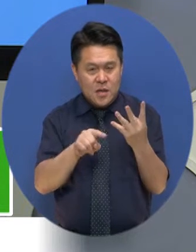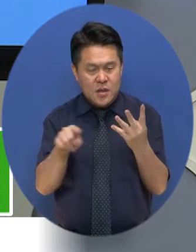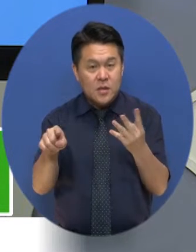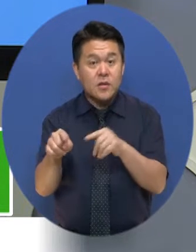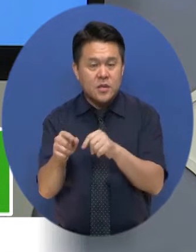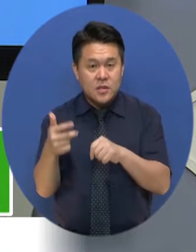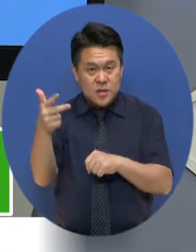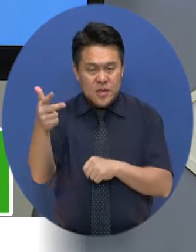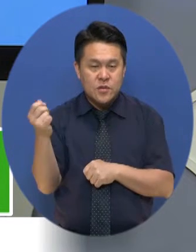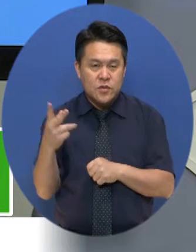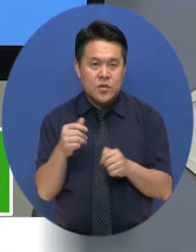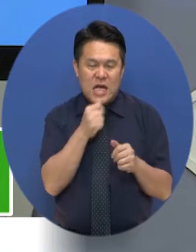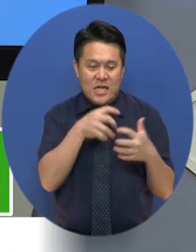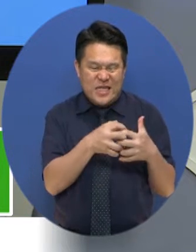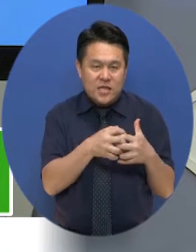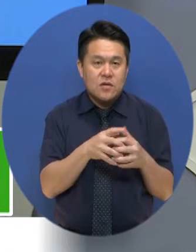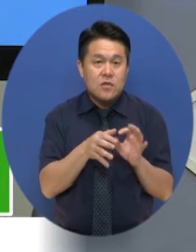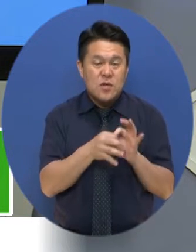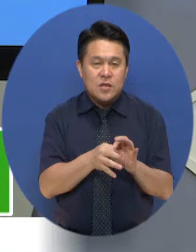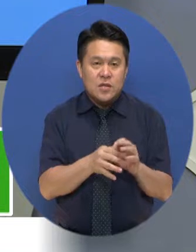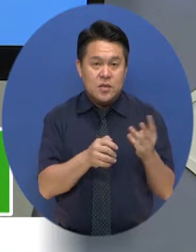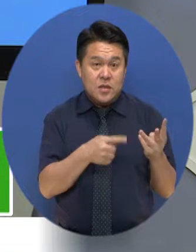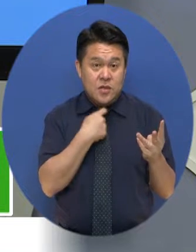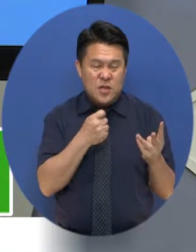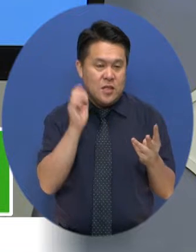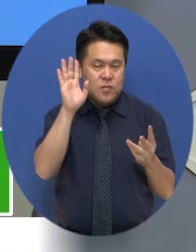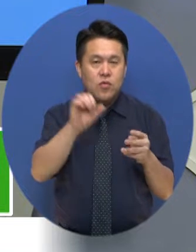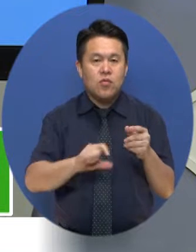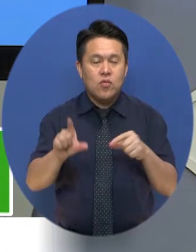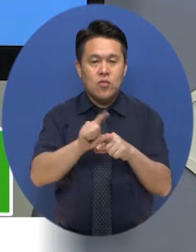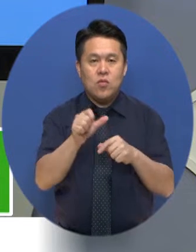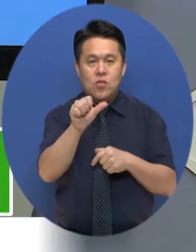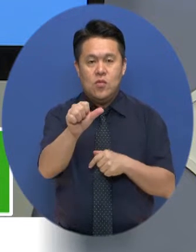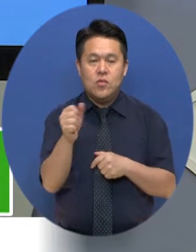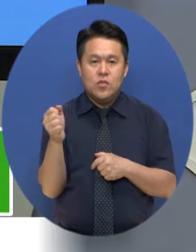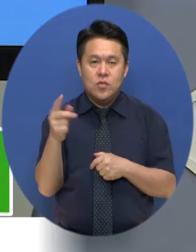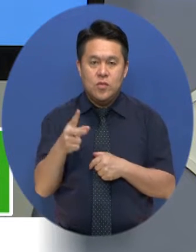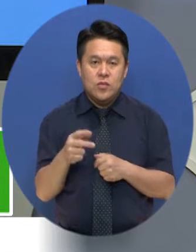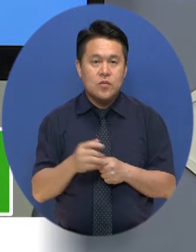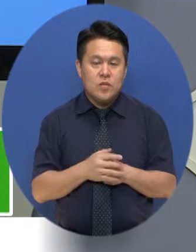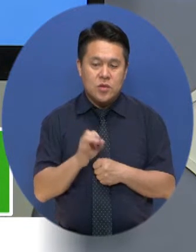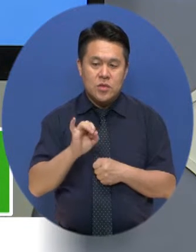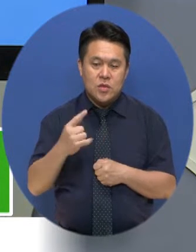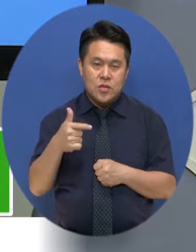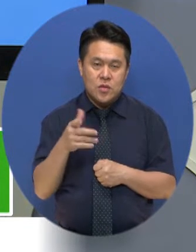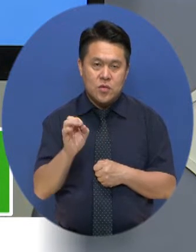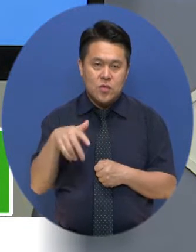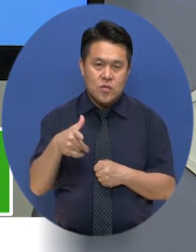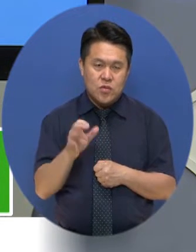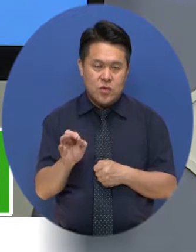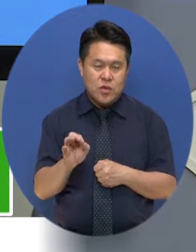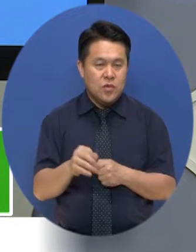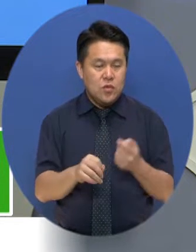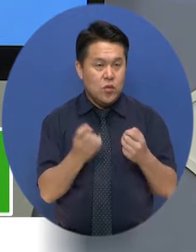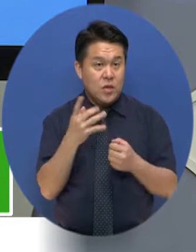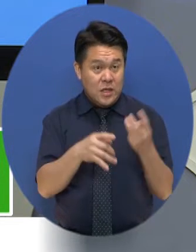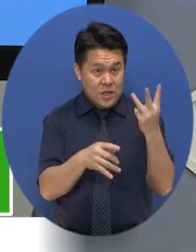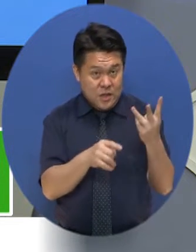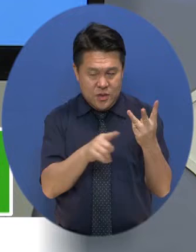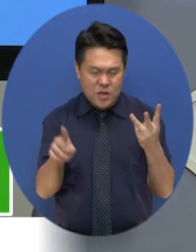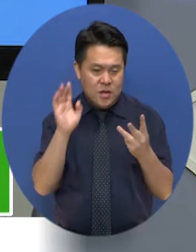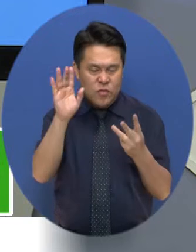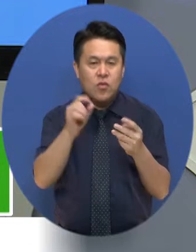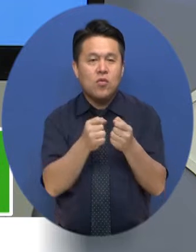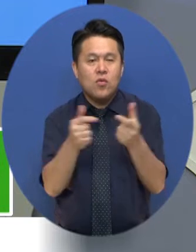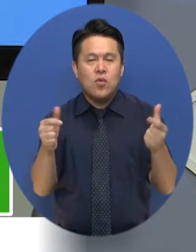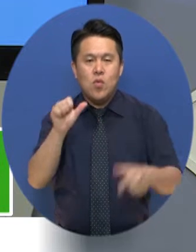배아 제외 수정은 3회에서 5회로 인공 수정은 3회에서 5회로 받게 됩니다 시술비 본인부담